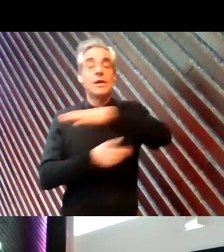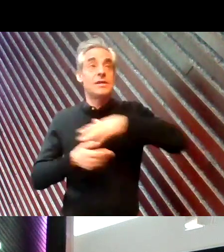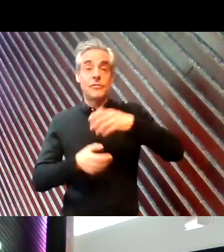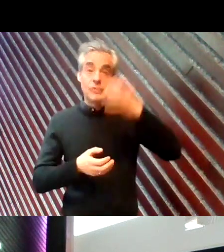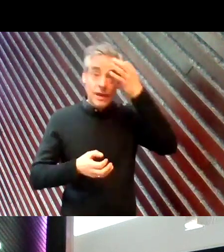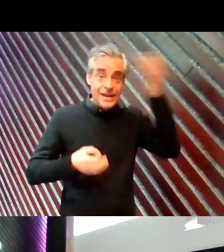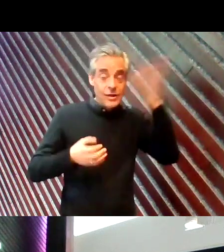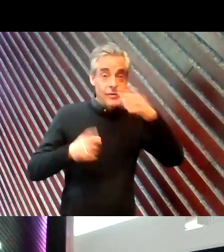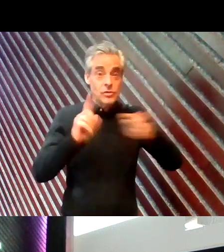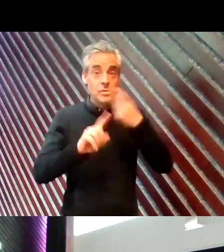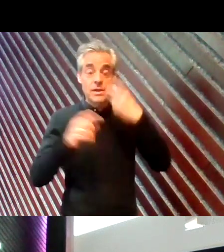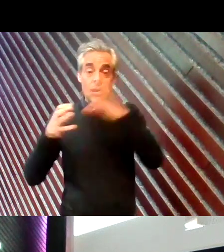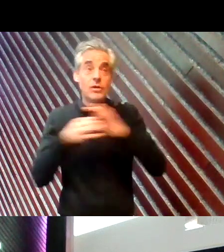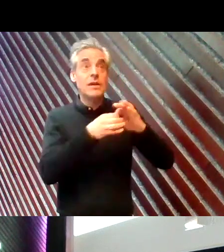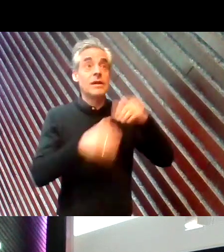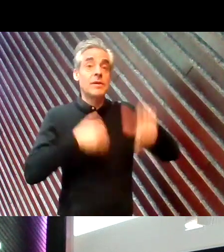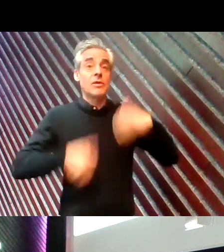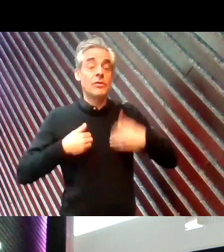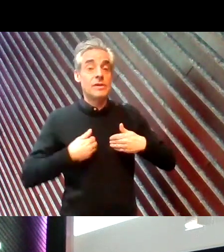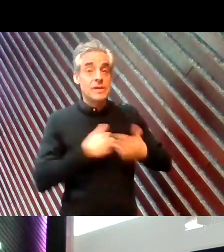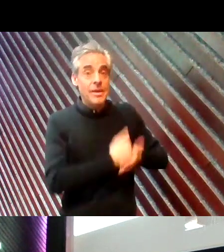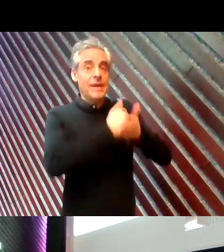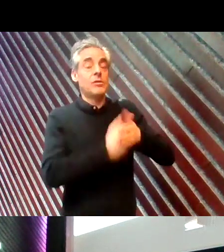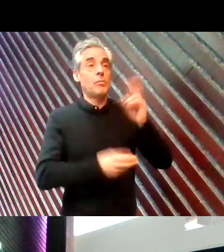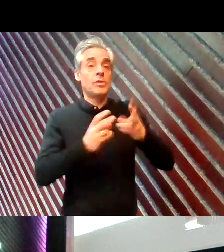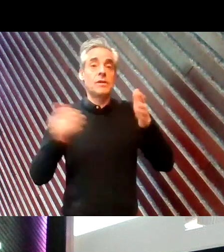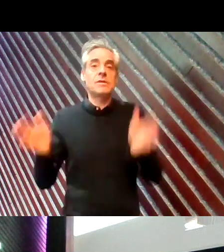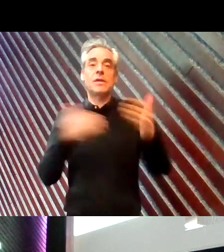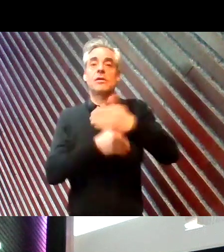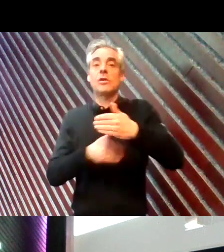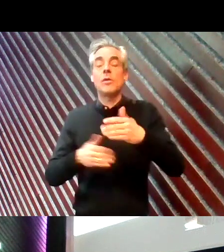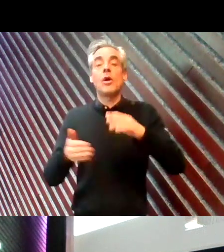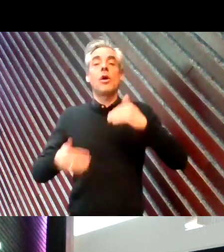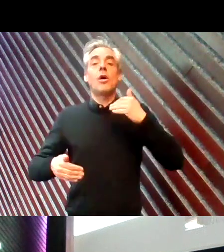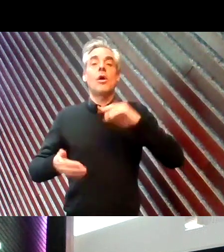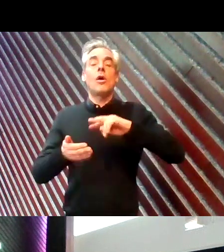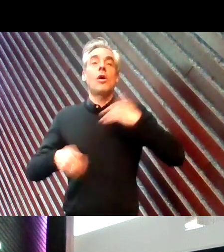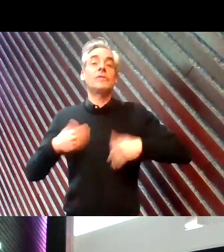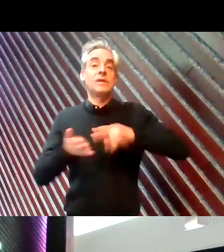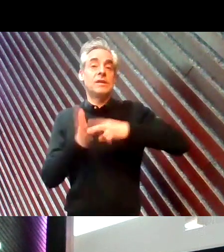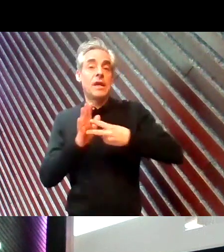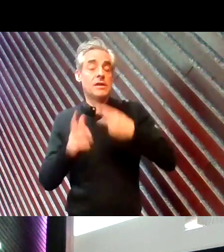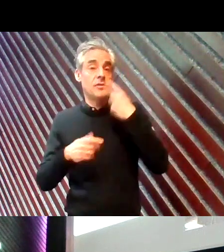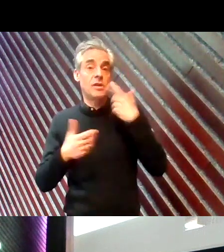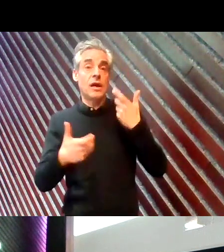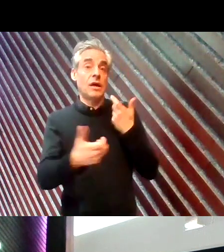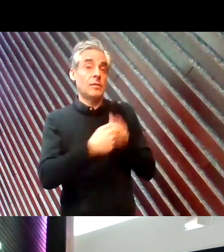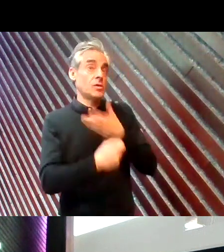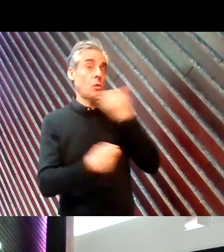spécifiques pour les personnes en situation de handicap notamment dans le secteur de la handitech ça veut dire permettre plus d'adaptation